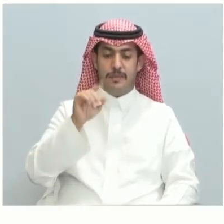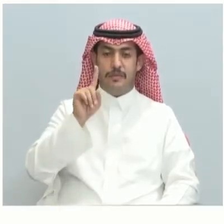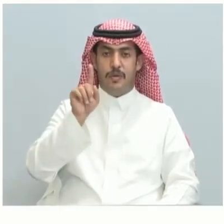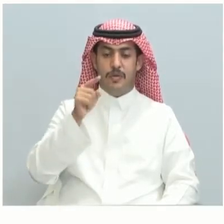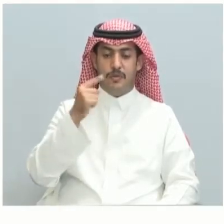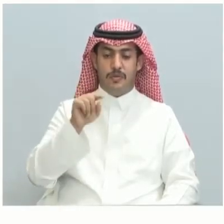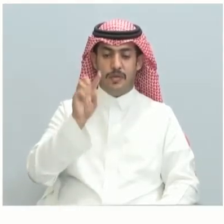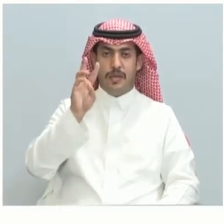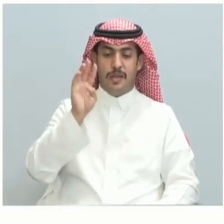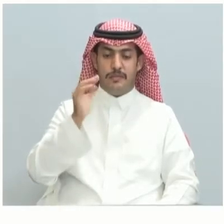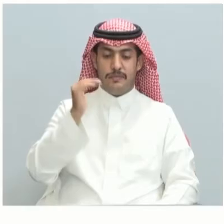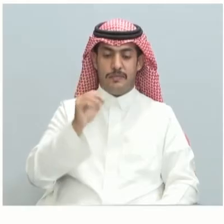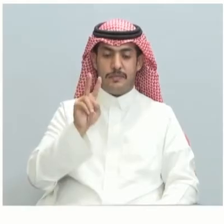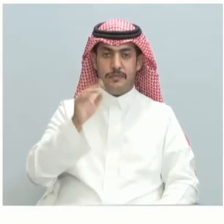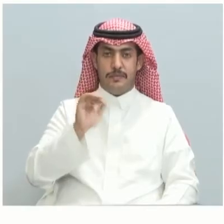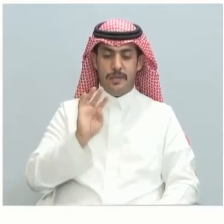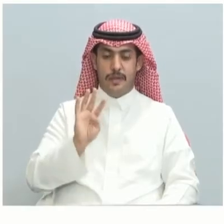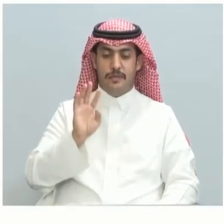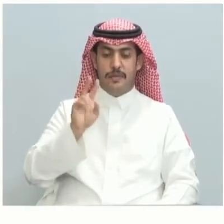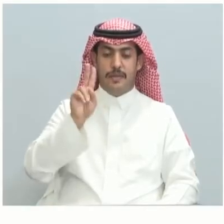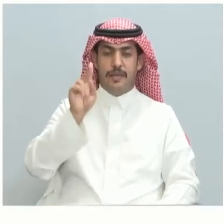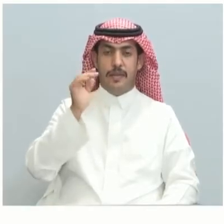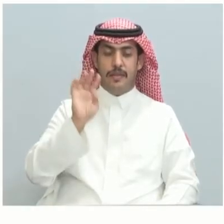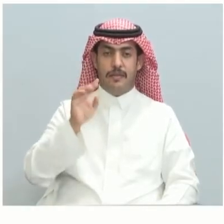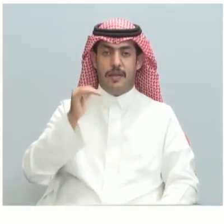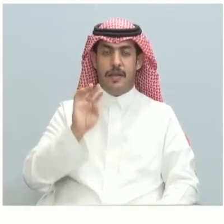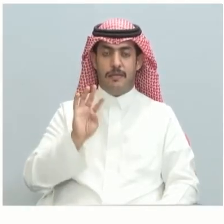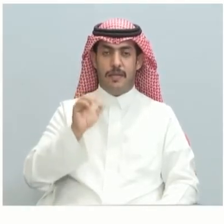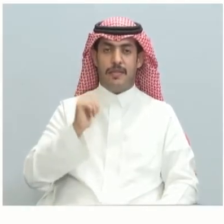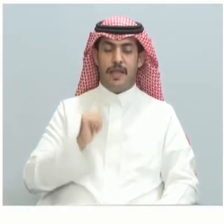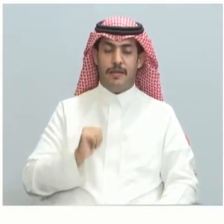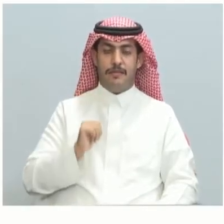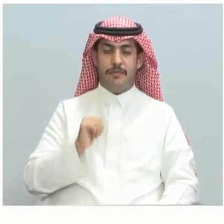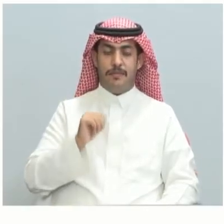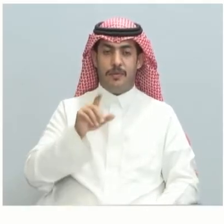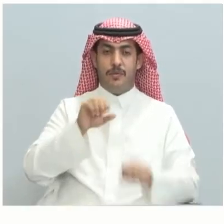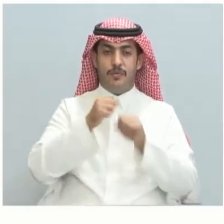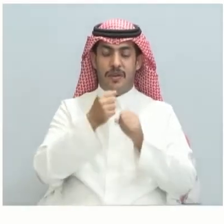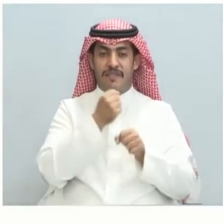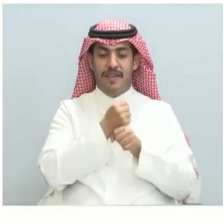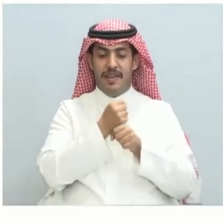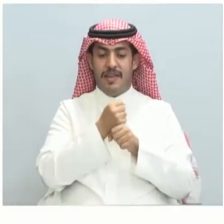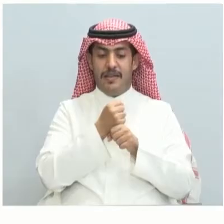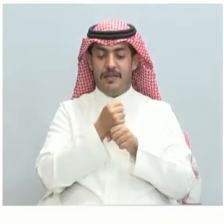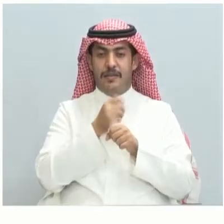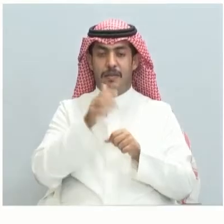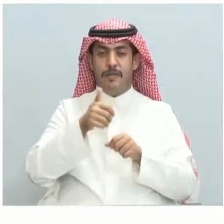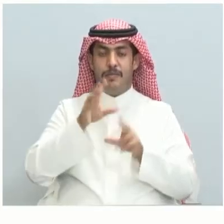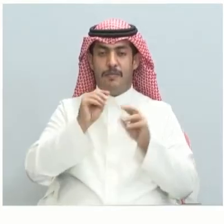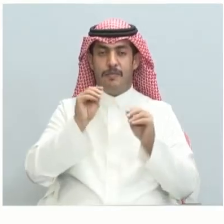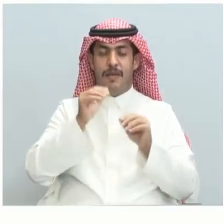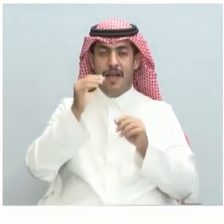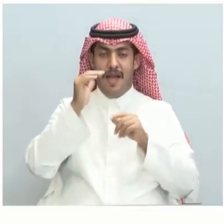اربعه هنا اثنين ثمانيه على اربعه اضربنا يا بناتي لدينا الكسور الفعليه هي التي تكون